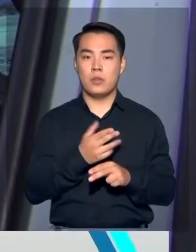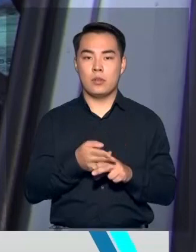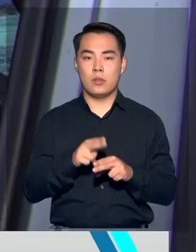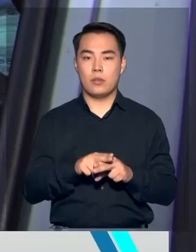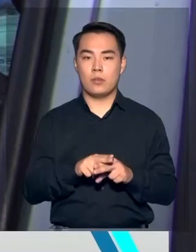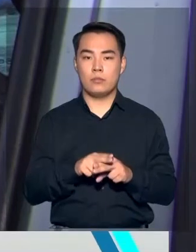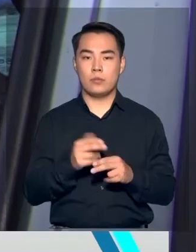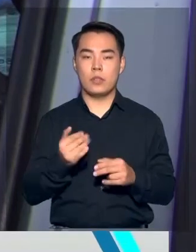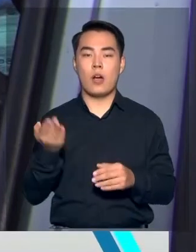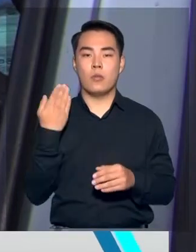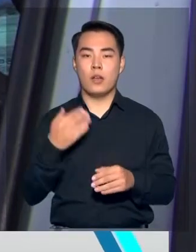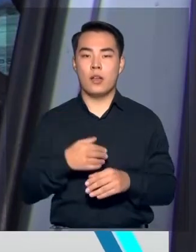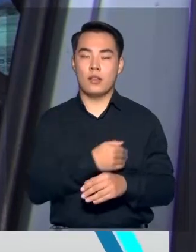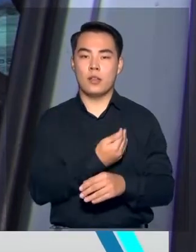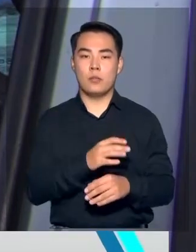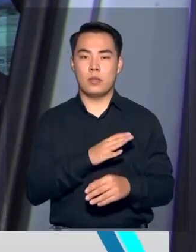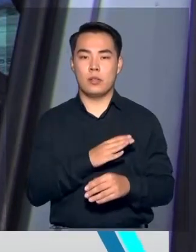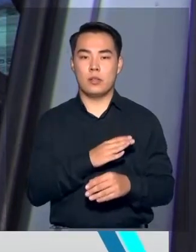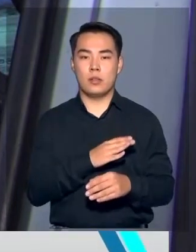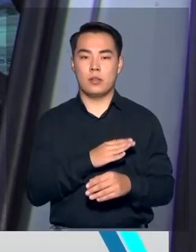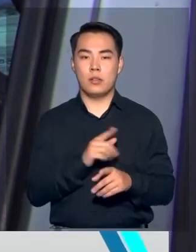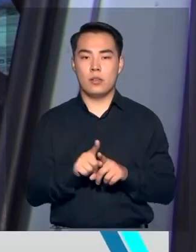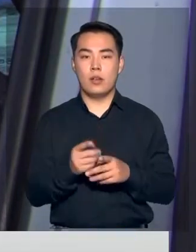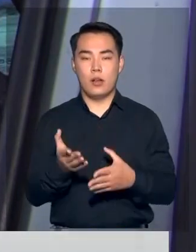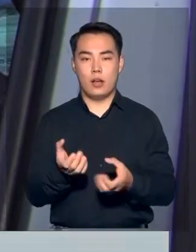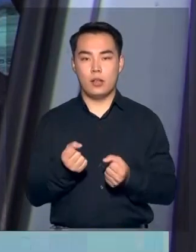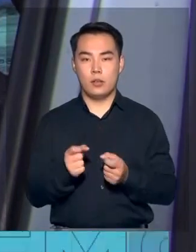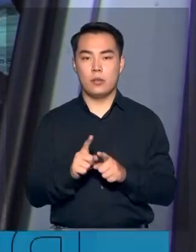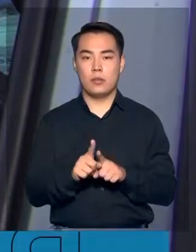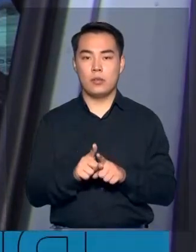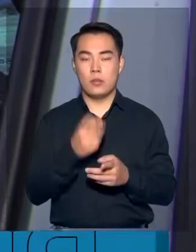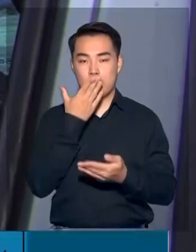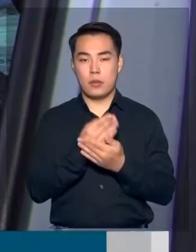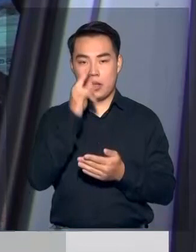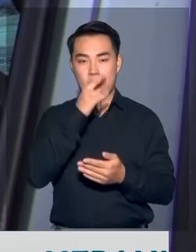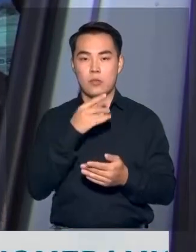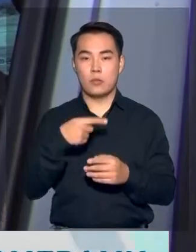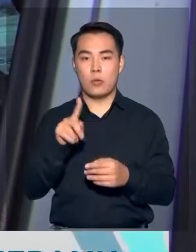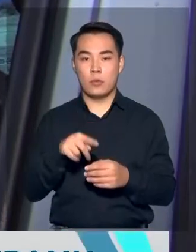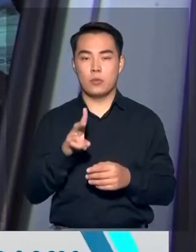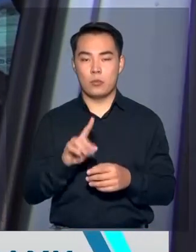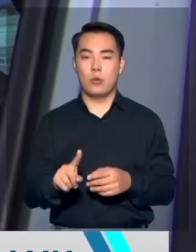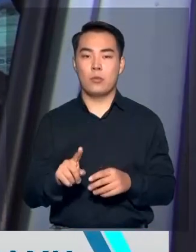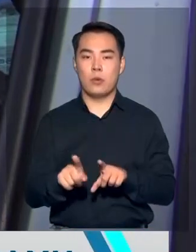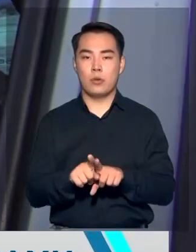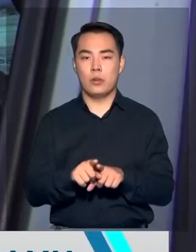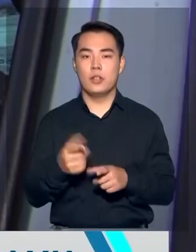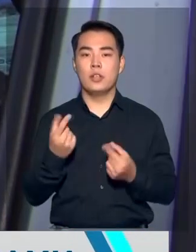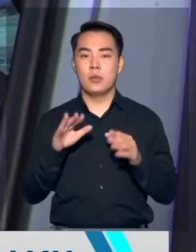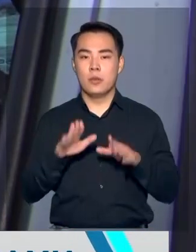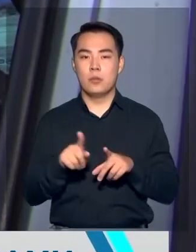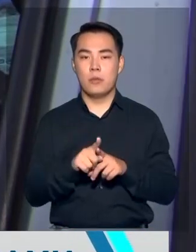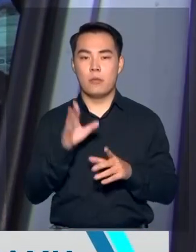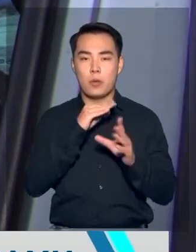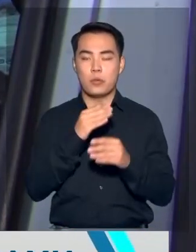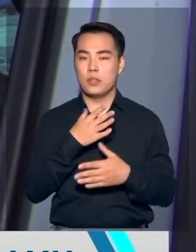уже давно хотел переоформить, уже приобрести казахстанские номера, но как бы не знал где, не